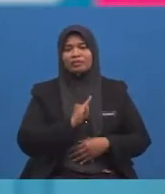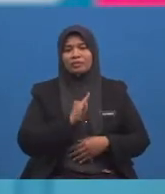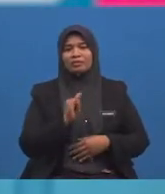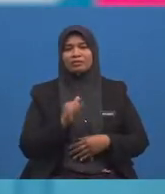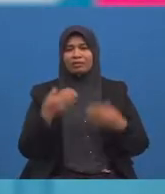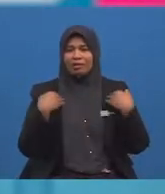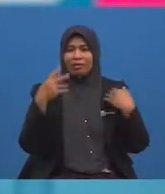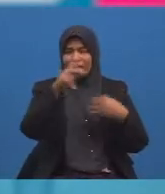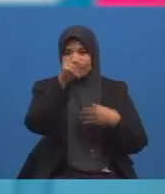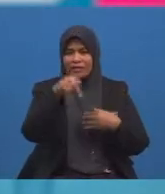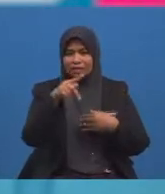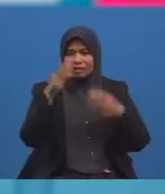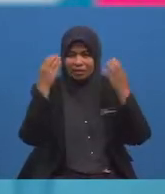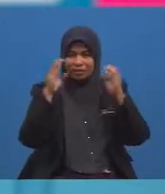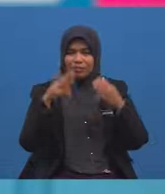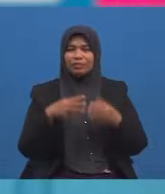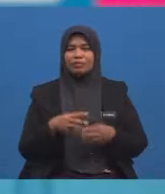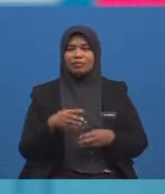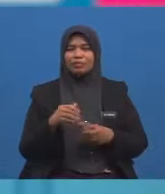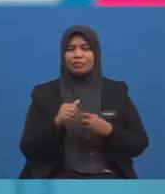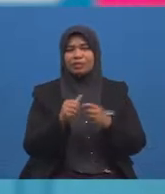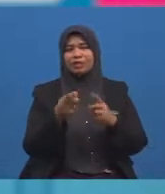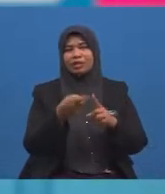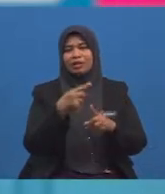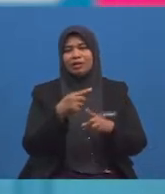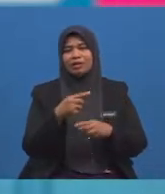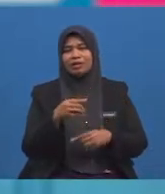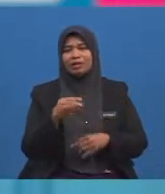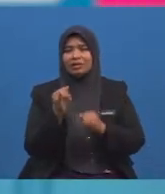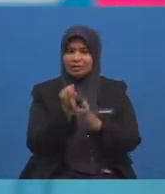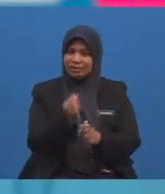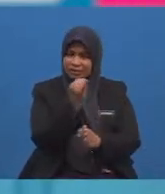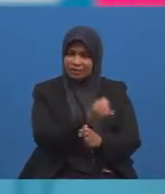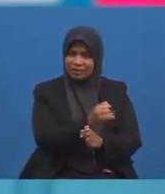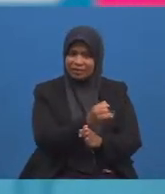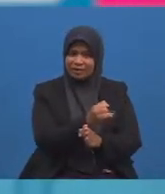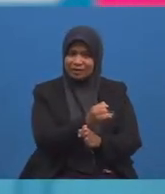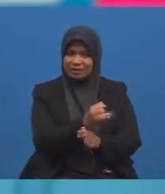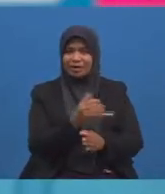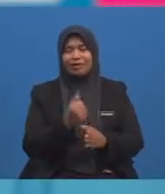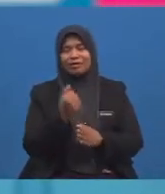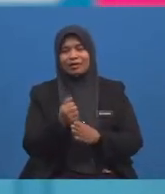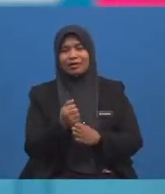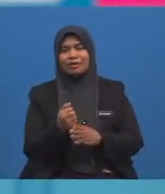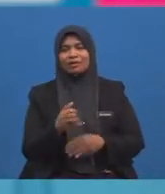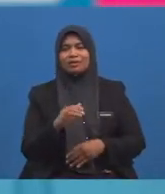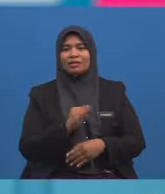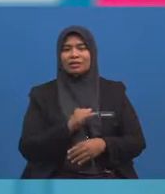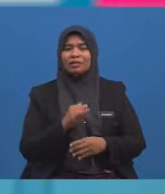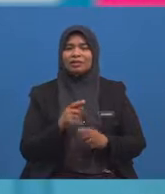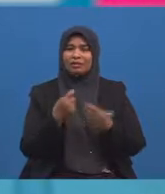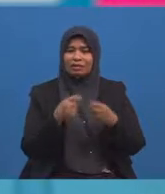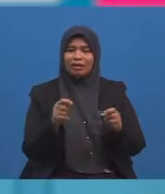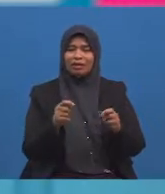Adakah cikgu mewarisi warna kulit ini daripada jiran-jiran saya? Ataupun saya telah